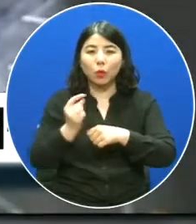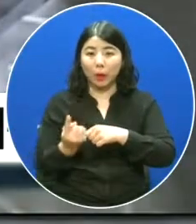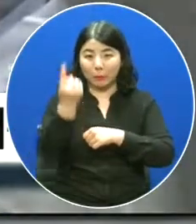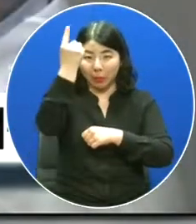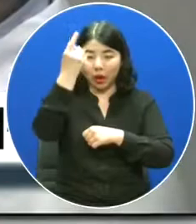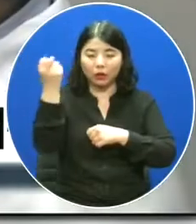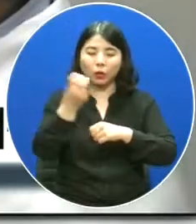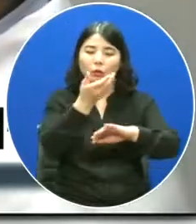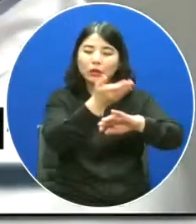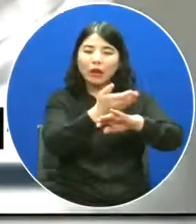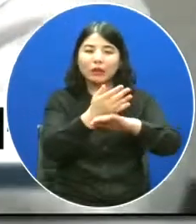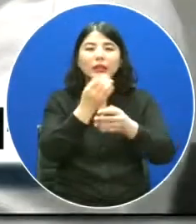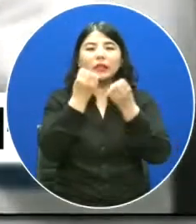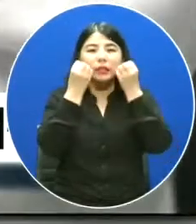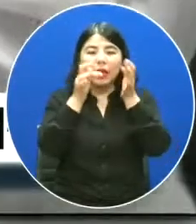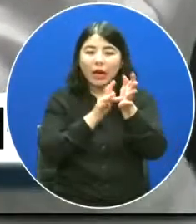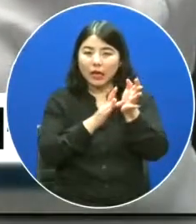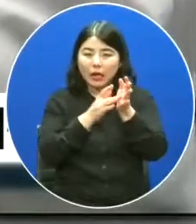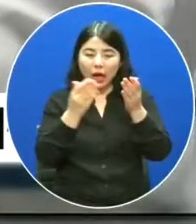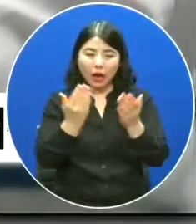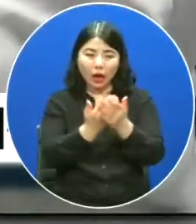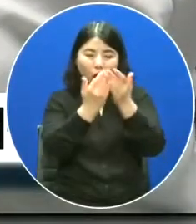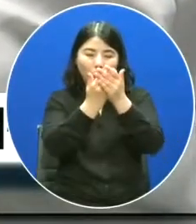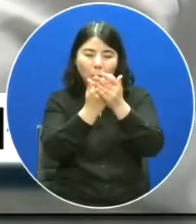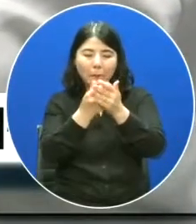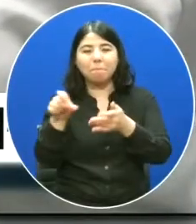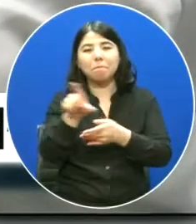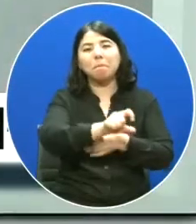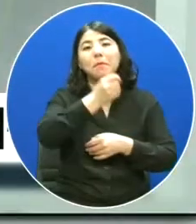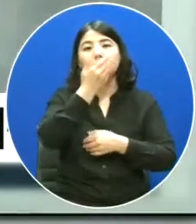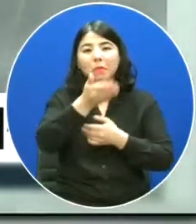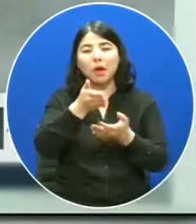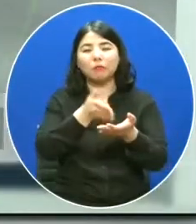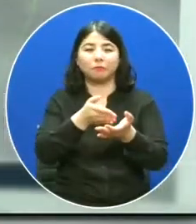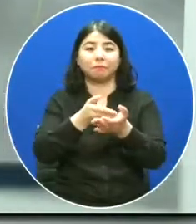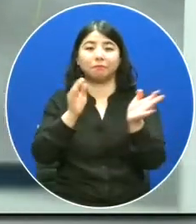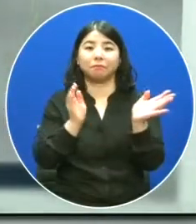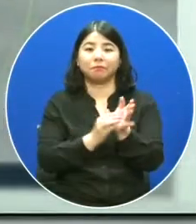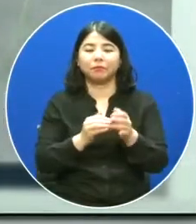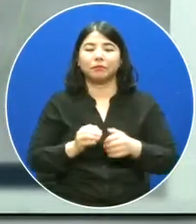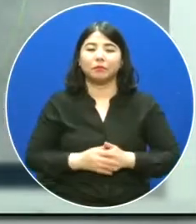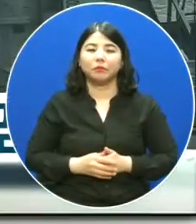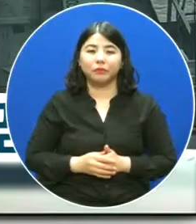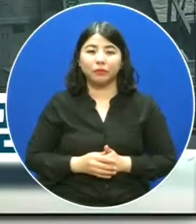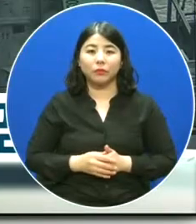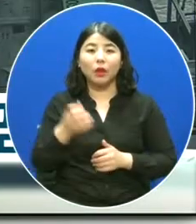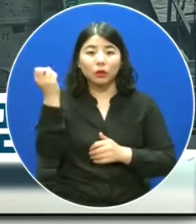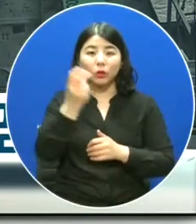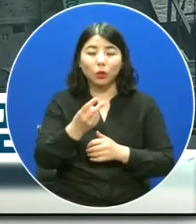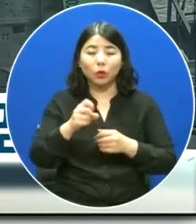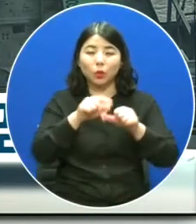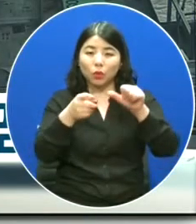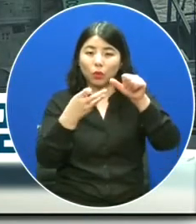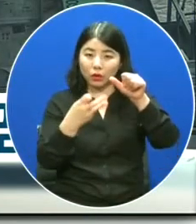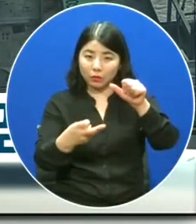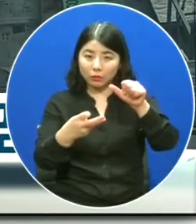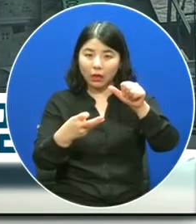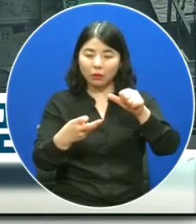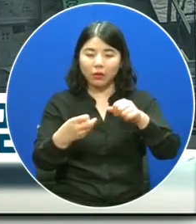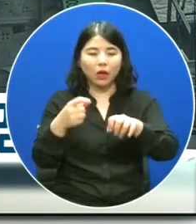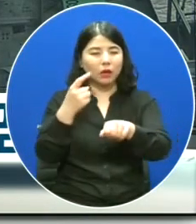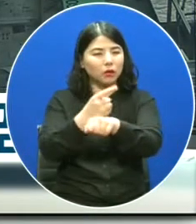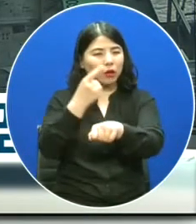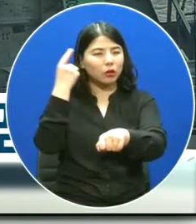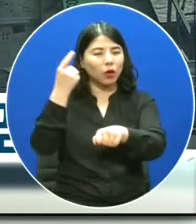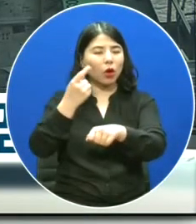효율성을 높여 다른 신약 개발에도 속도가 붙을 것이라는 보도가 이어졌습니다. 또 13일에는